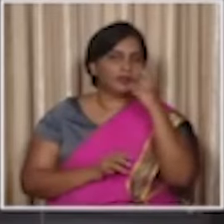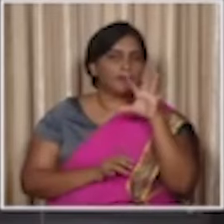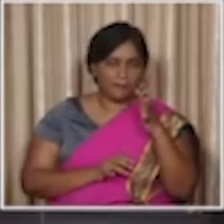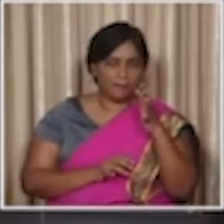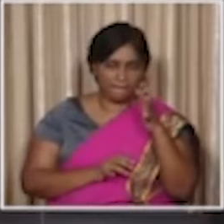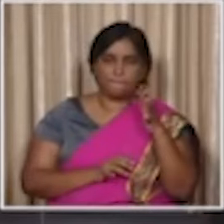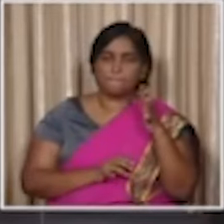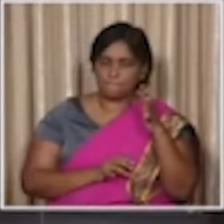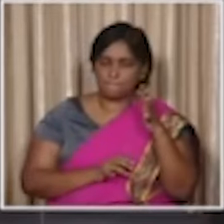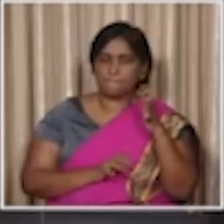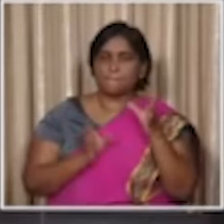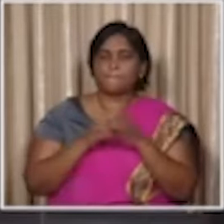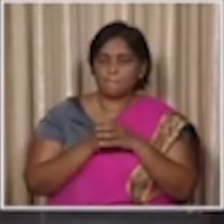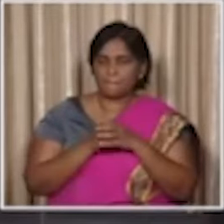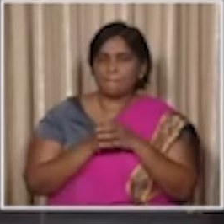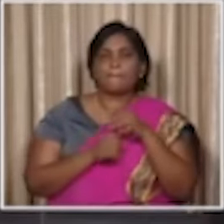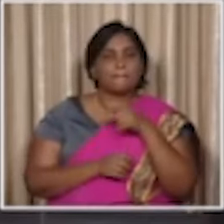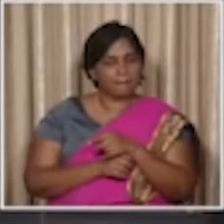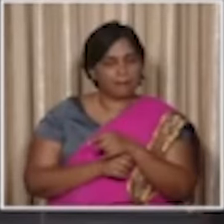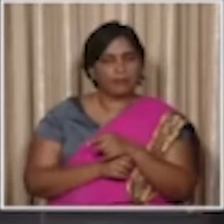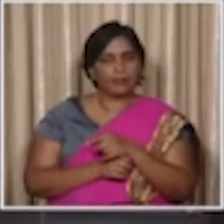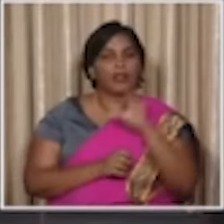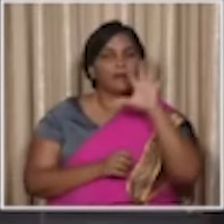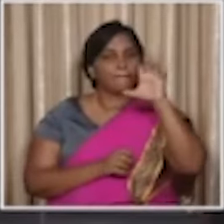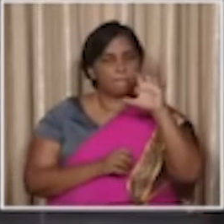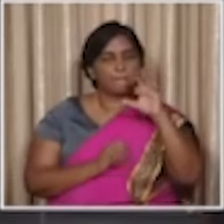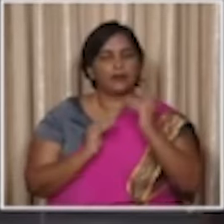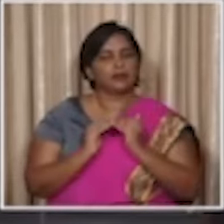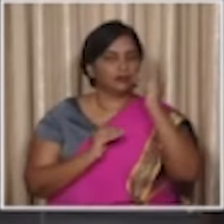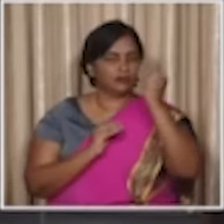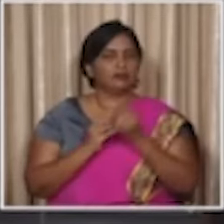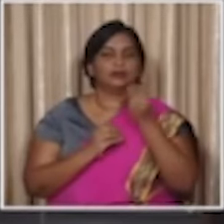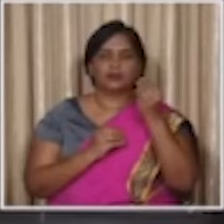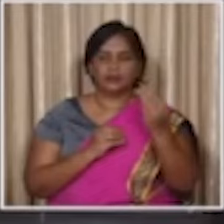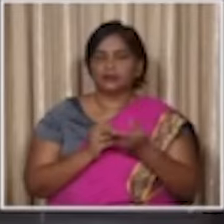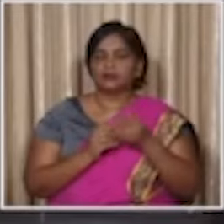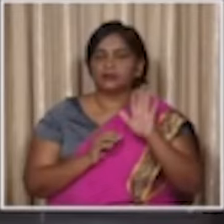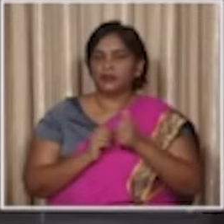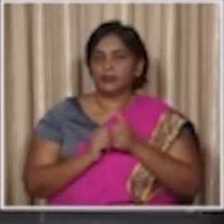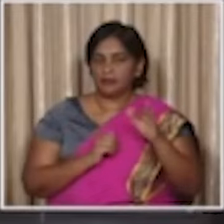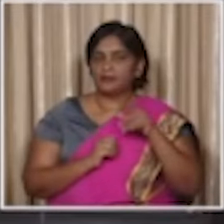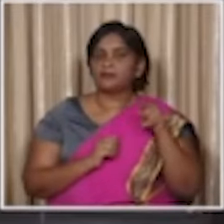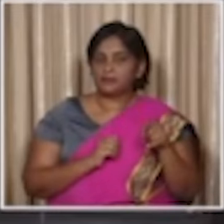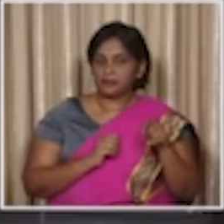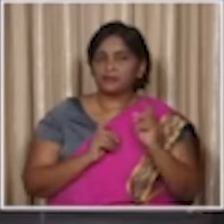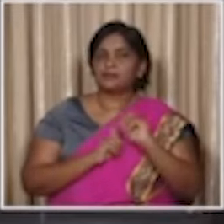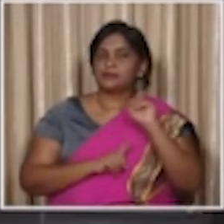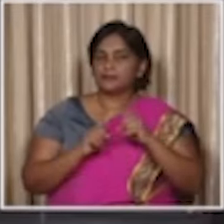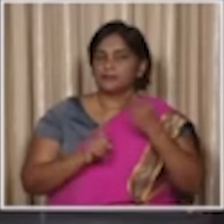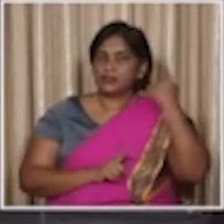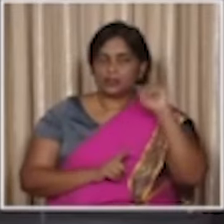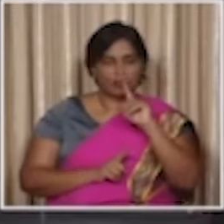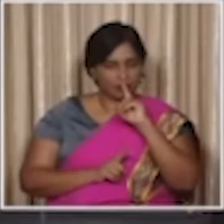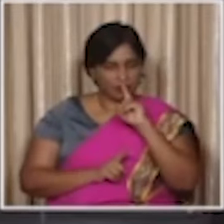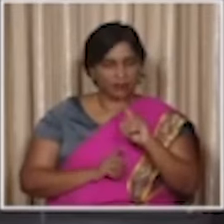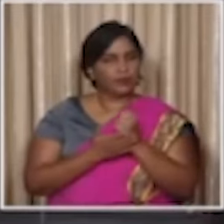2500 කාණ්ඩයක් හිටියා ඒ අයටත් රුපියල් 5000ක් දක්වා දීමනාව වැඩි කරලා ලබා දෙන්න කටයුතු කරනවා මම මේ පාර්ලිමේන්තුවෙන් ඊයේ තිල්ලීමක්